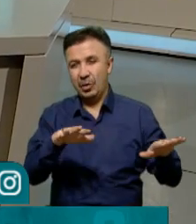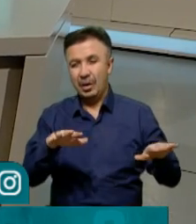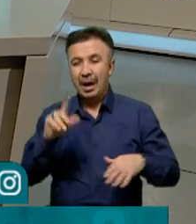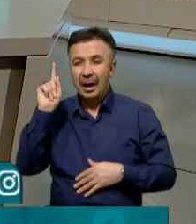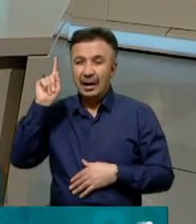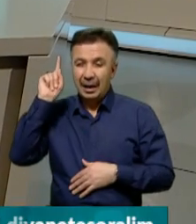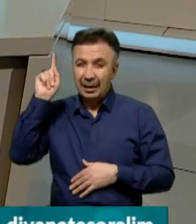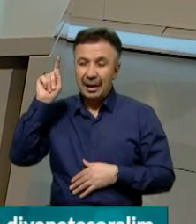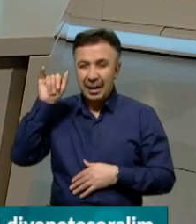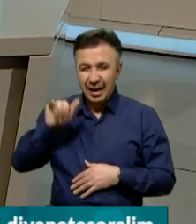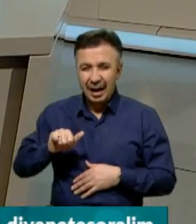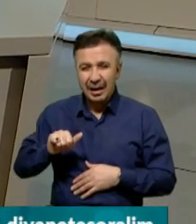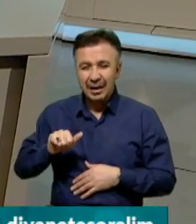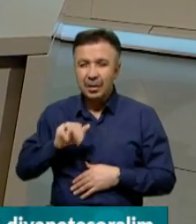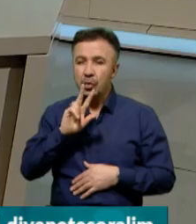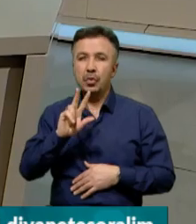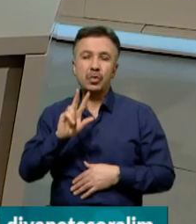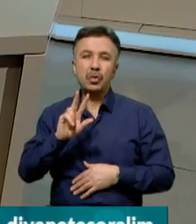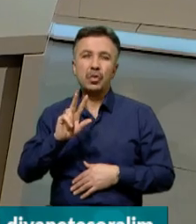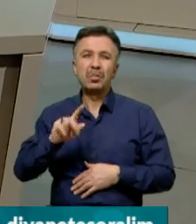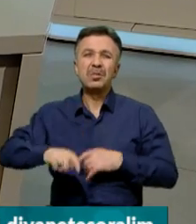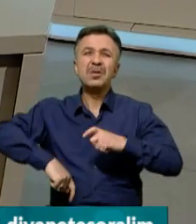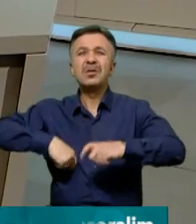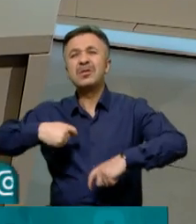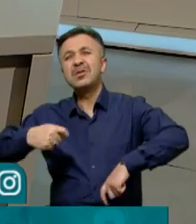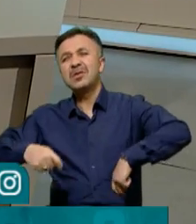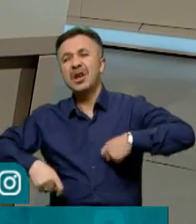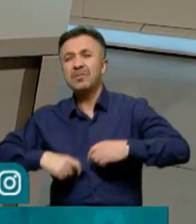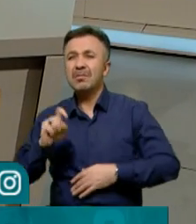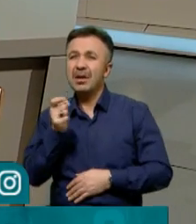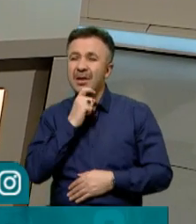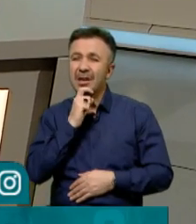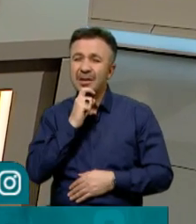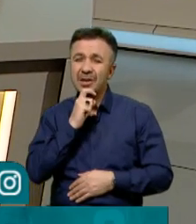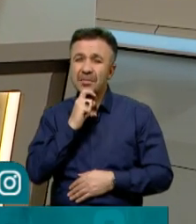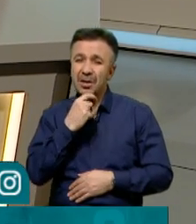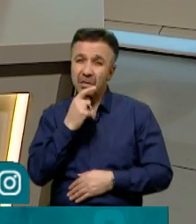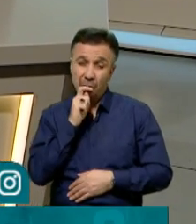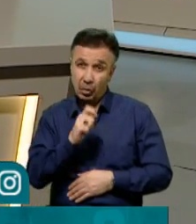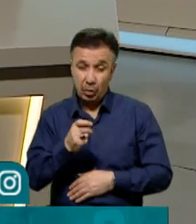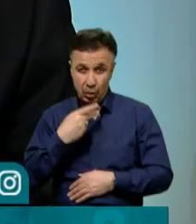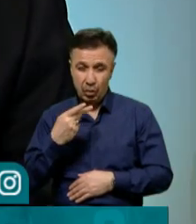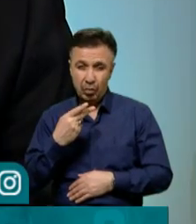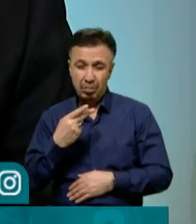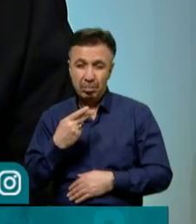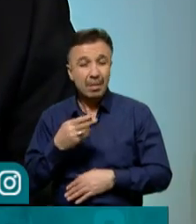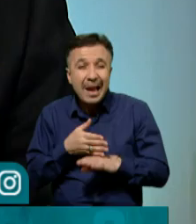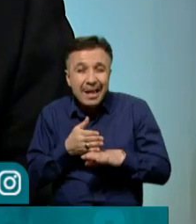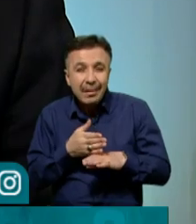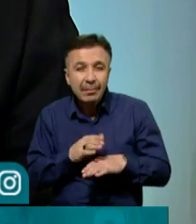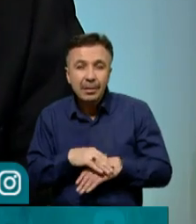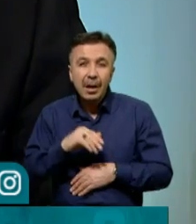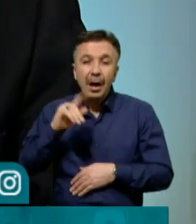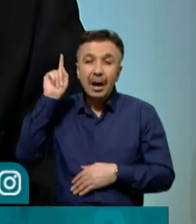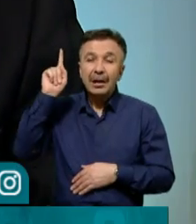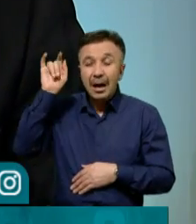Bu söz uydurma. Tamamıyla efendim yanlış ve batıl bir sözdür. Niye? Mesela şimdi bakın, Allah'ın hakkı